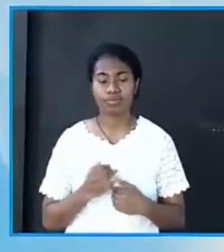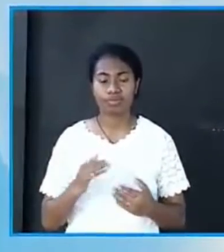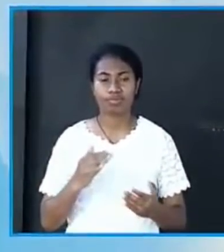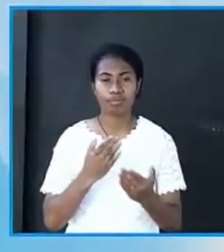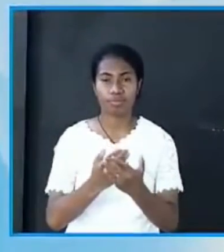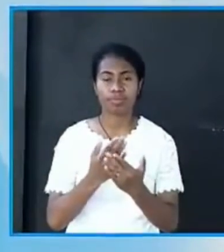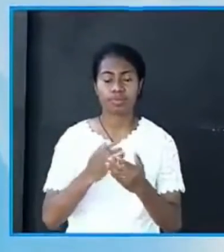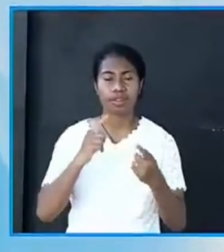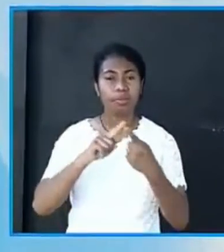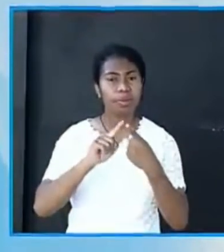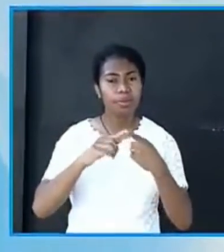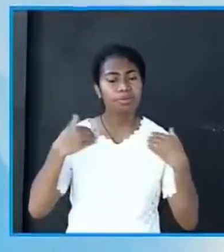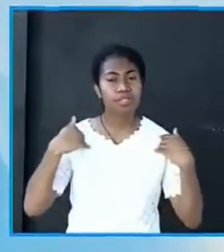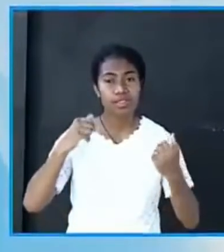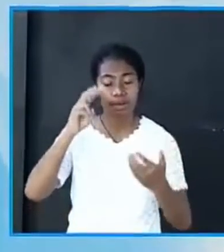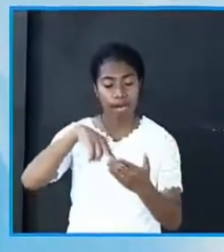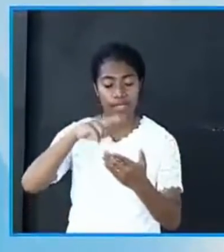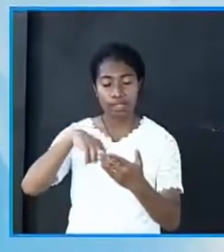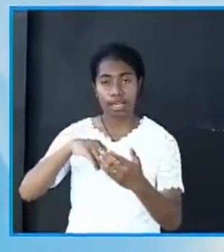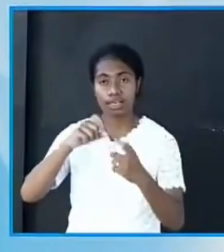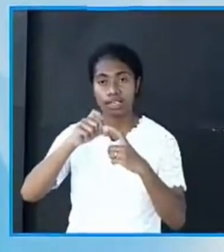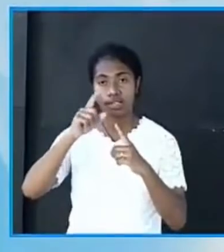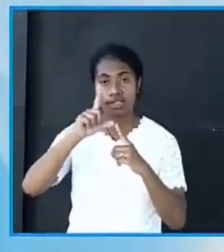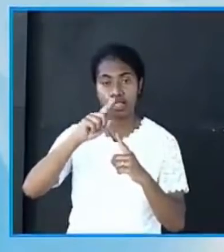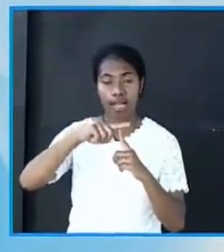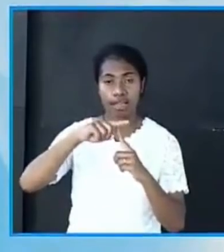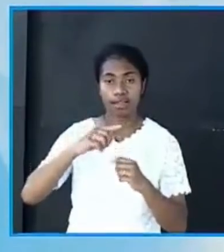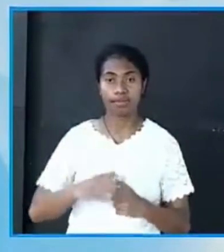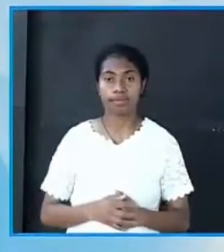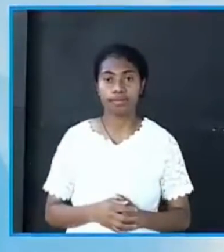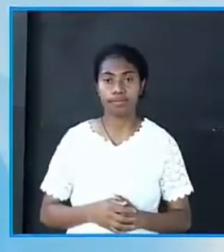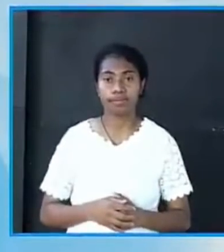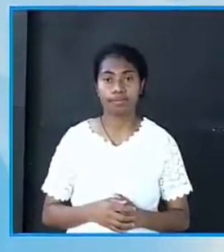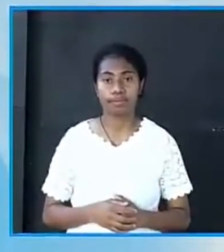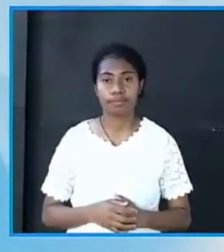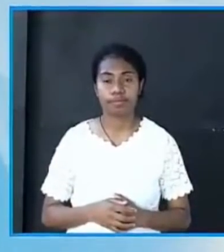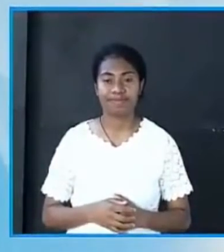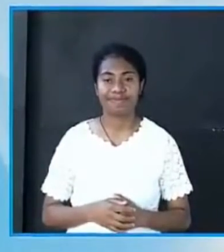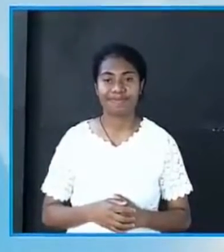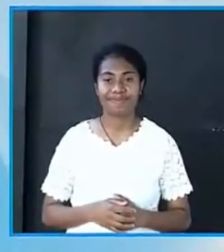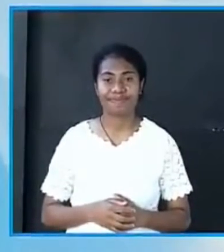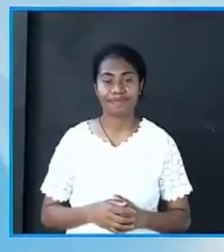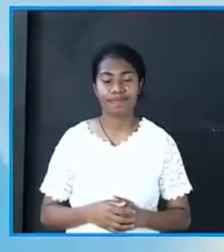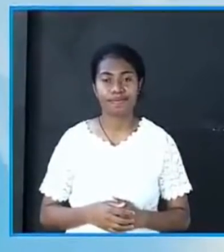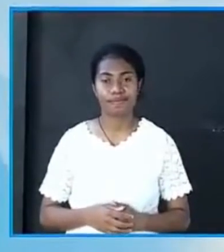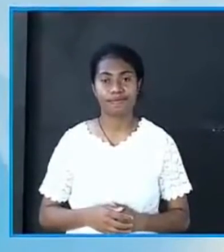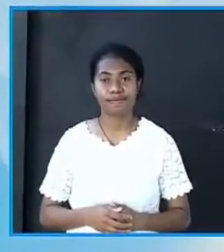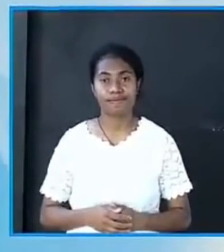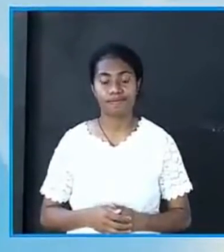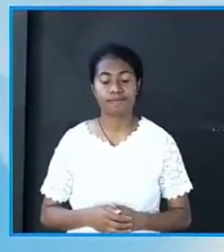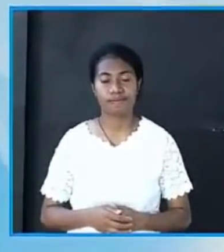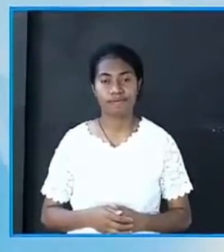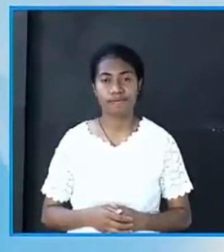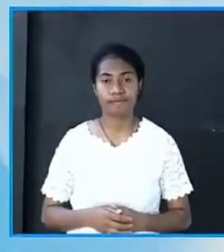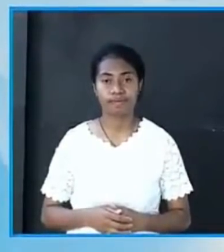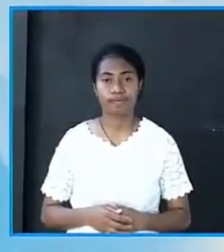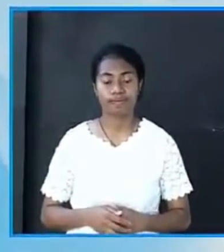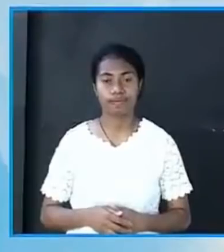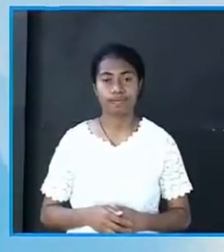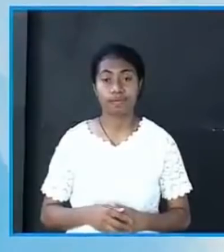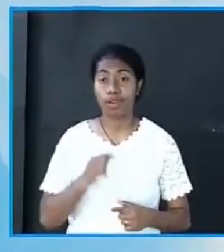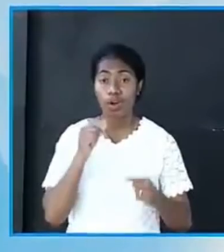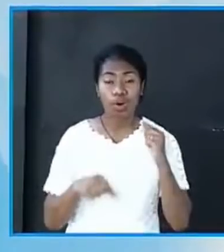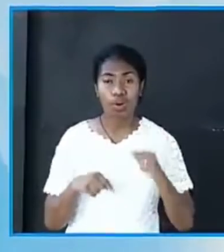kebodohan ini sudah tidak tertawa hai hai Hai